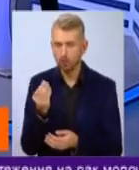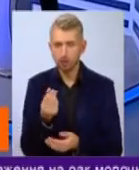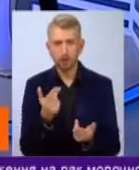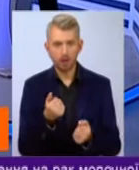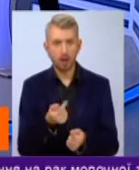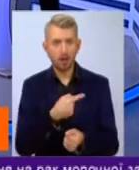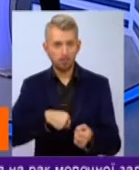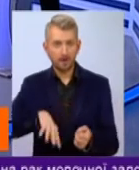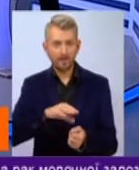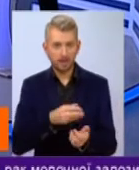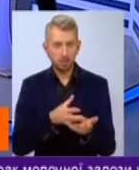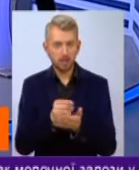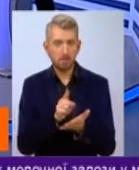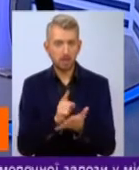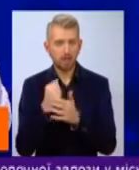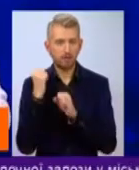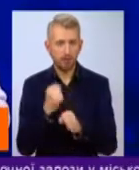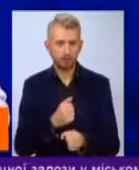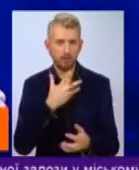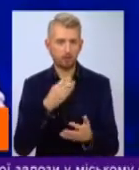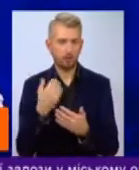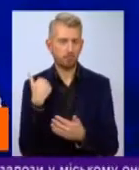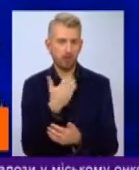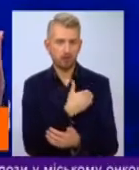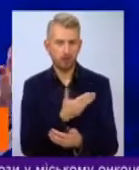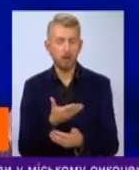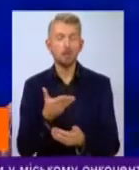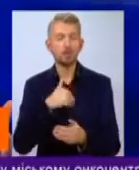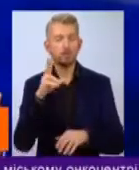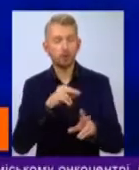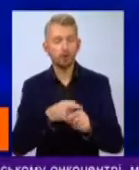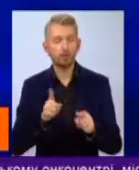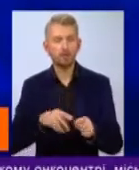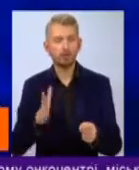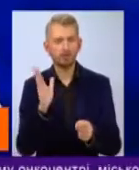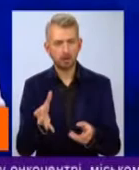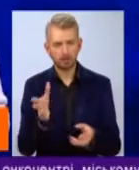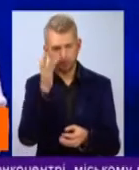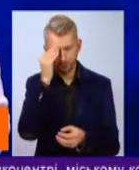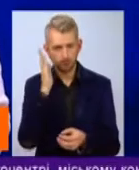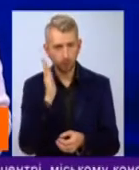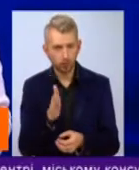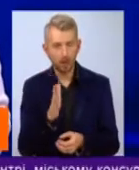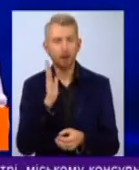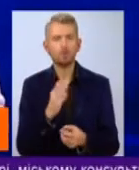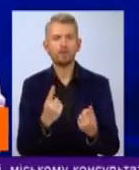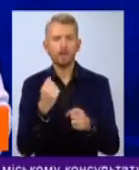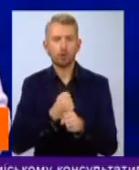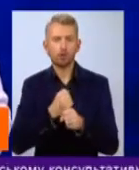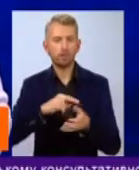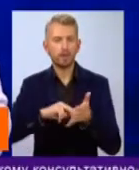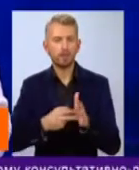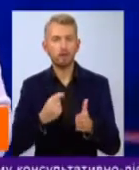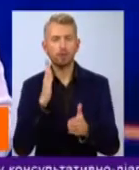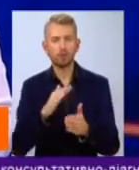платники податків, втягнемо на своїх плечах. І тому ми сподіваємося, що це все візьметься до уваги, буде великий розроблений план, де